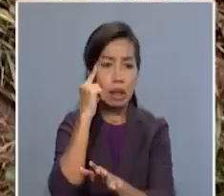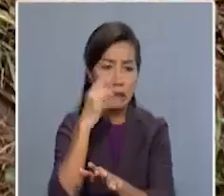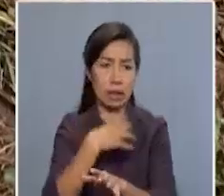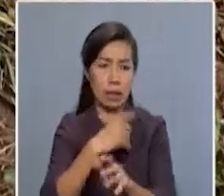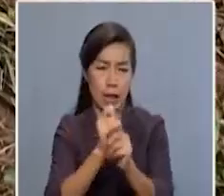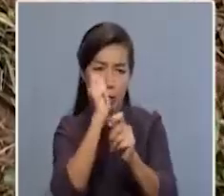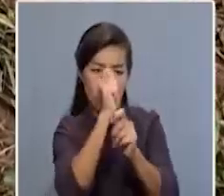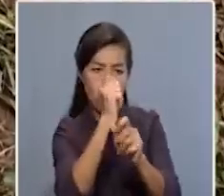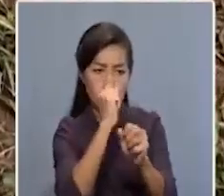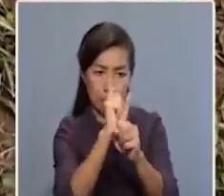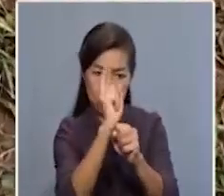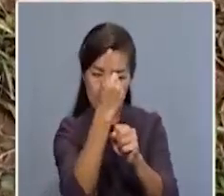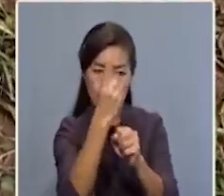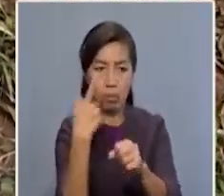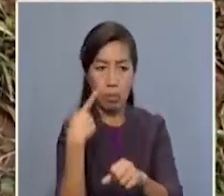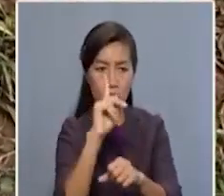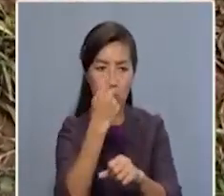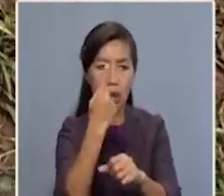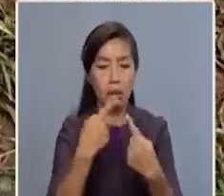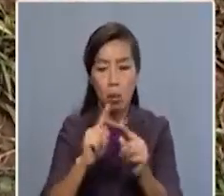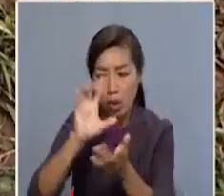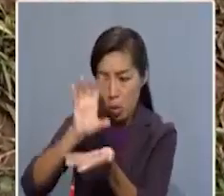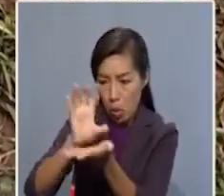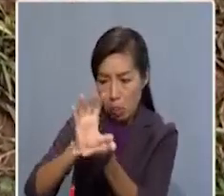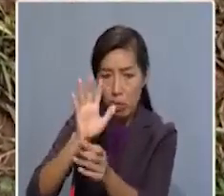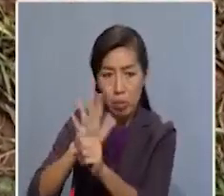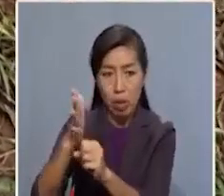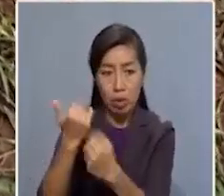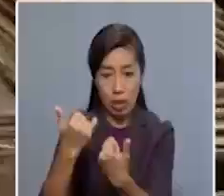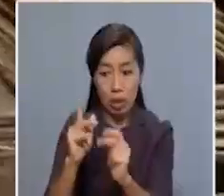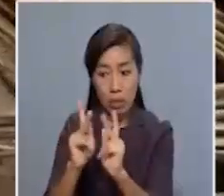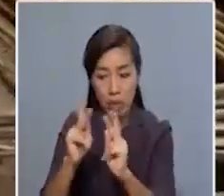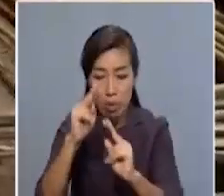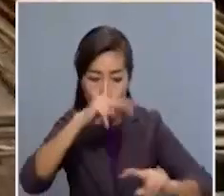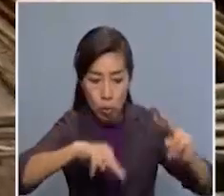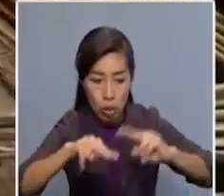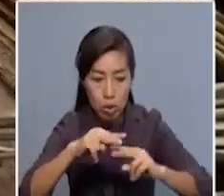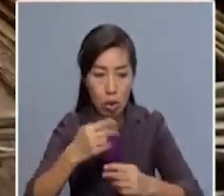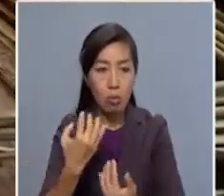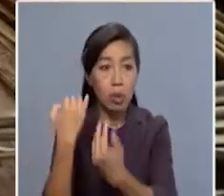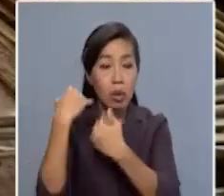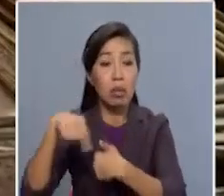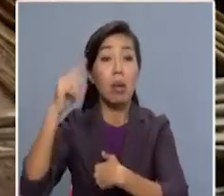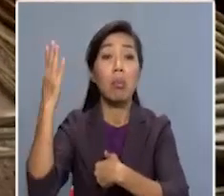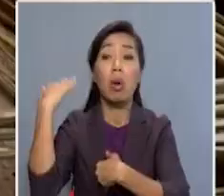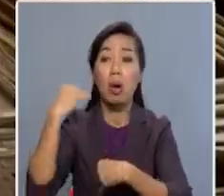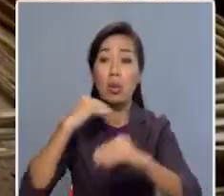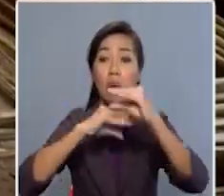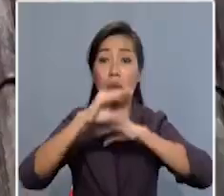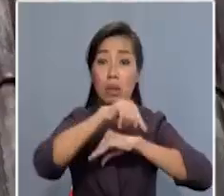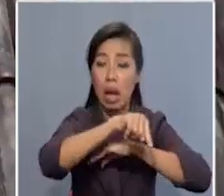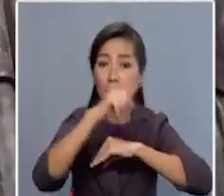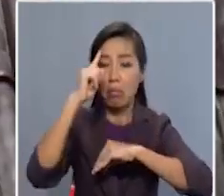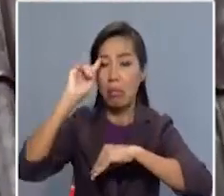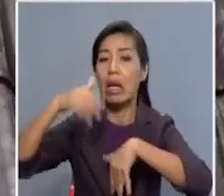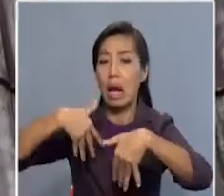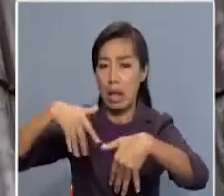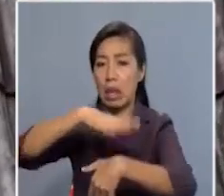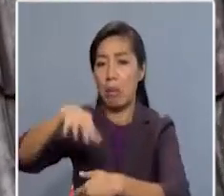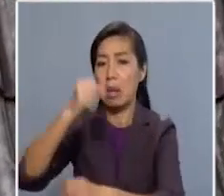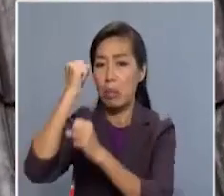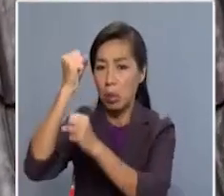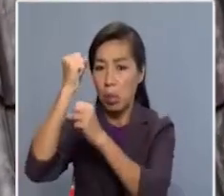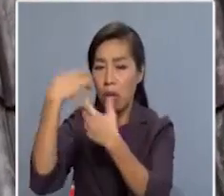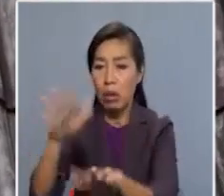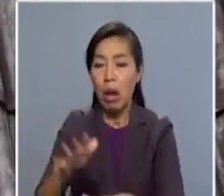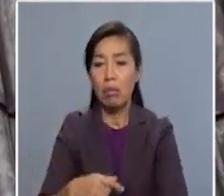มีงบประมาณมากพอค่ะตอนนี้ก็ตั้งคณะกรรมการตรวจสอบข้อเท็จจริงย้อนหลังต่อไปคำถามคือตอนที่จะเริ่มสร้างเนี่ยชาวบ้านเขาก็คงจะคัดค้านกันมาก่อนหน้านี้